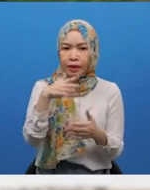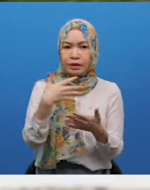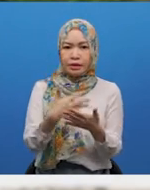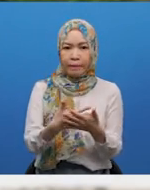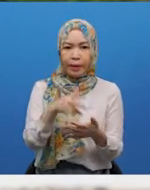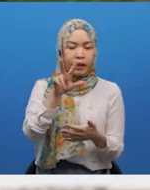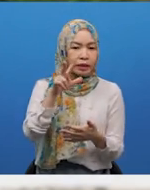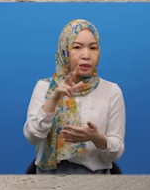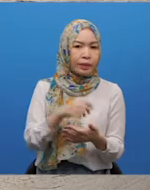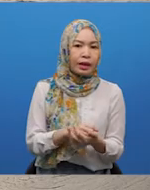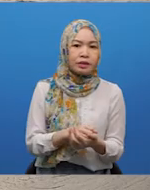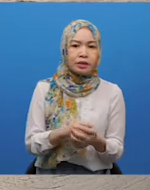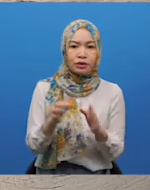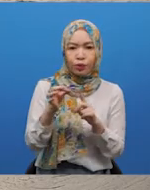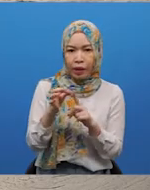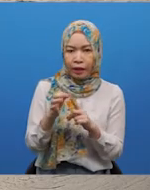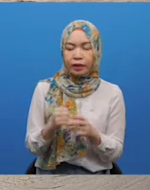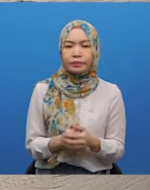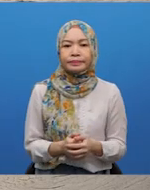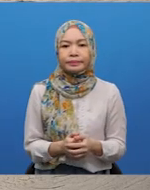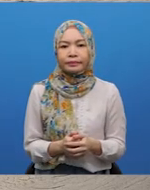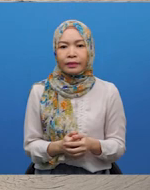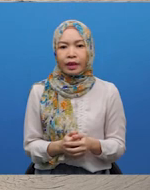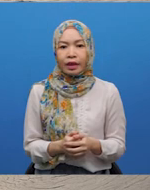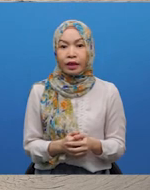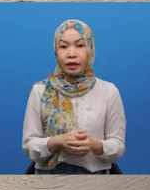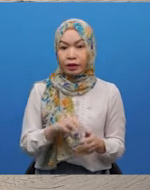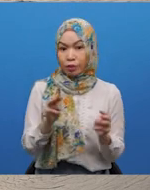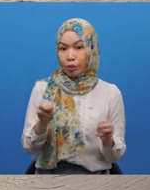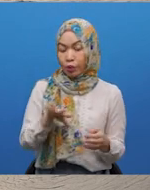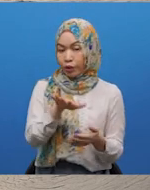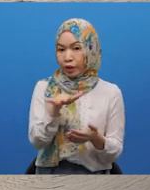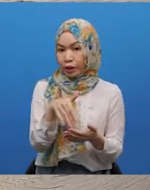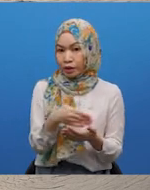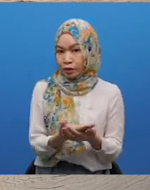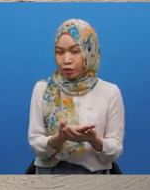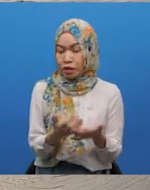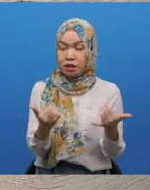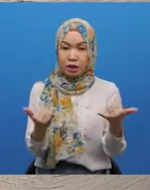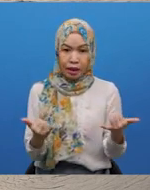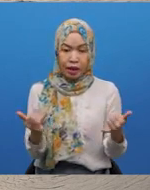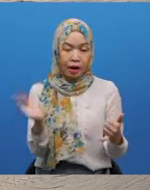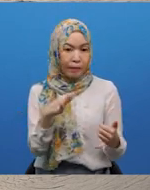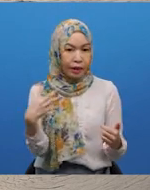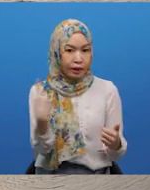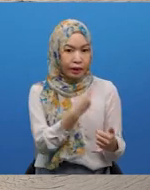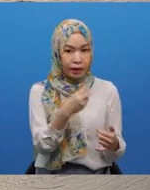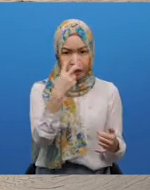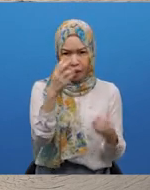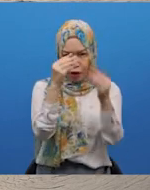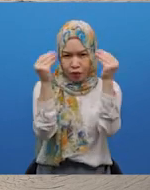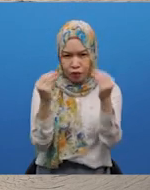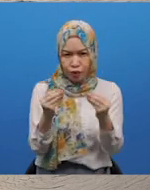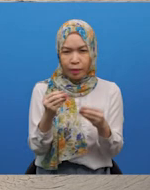9 hingga 13 suku kata. Murid-murid sekalian, sekarang mari kita lihat pula nilai yang terkandung